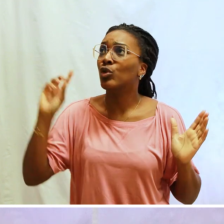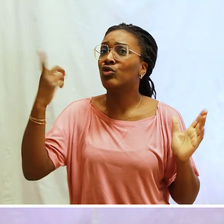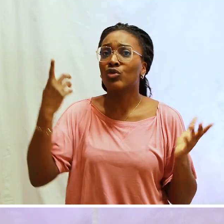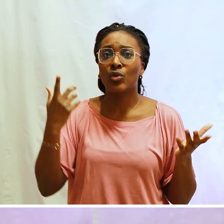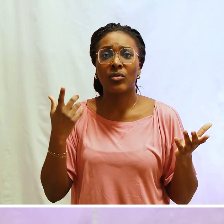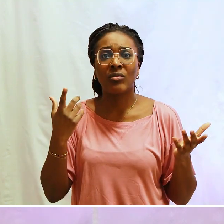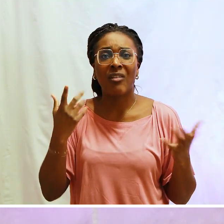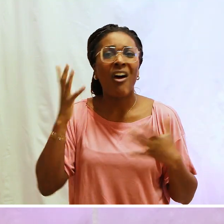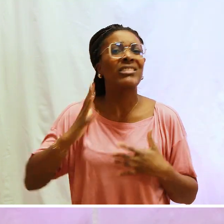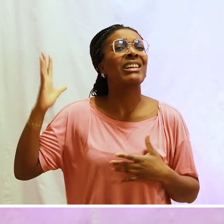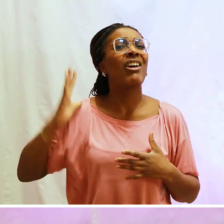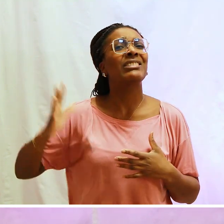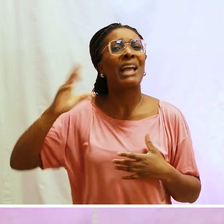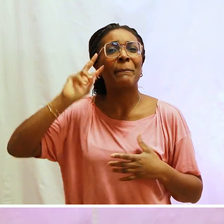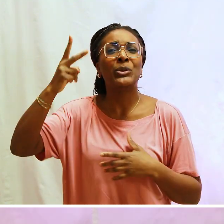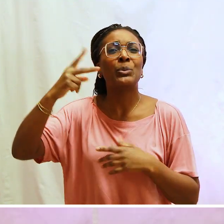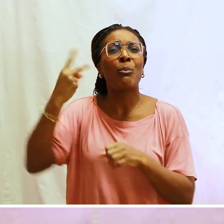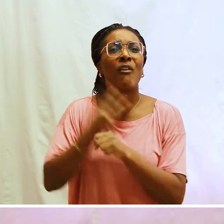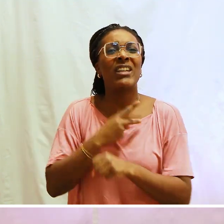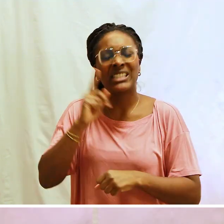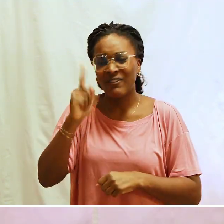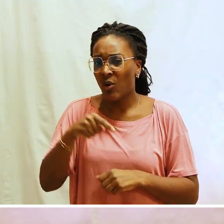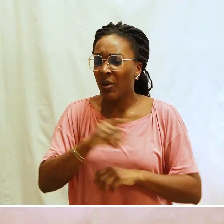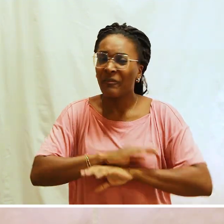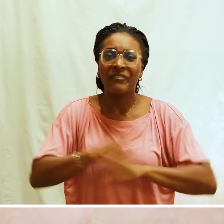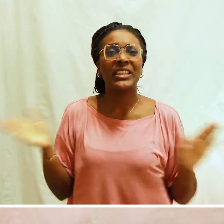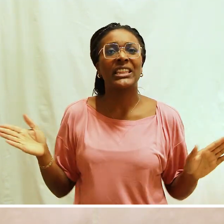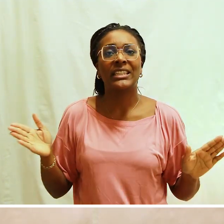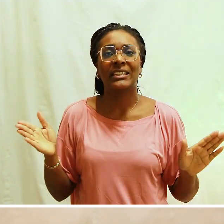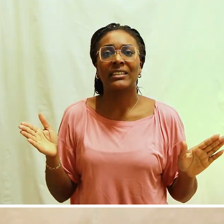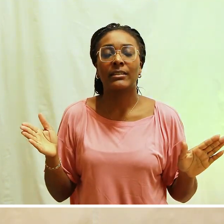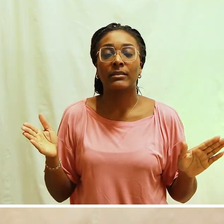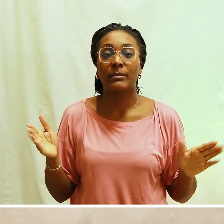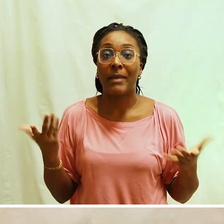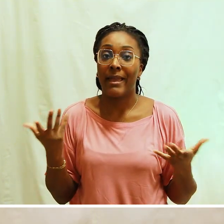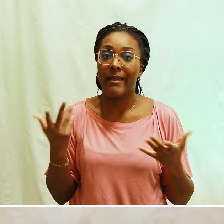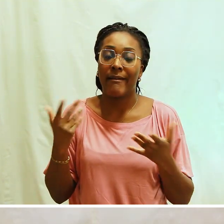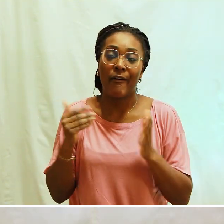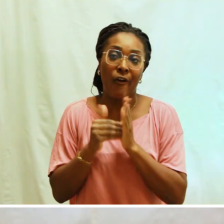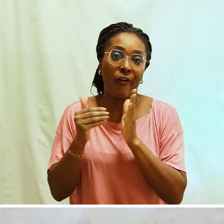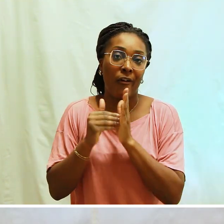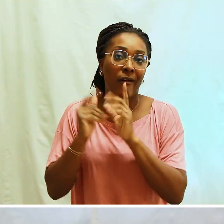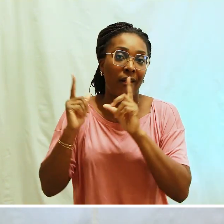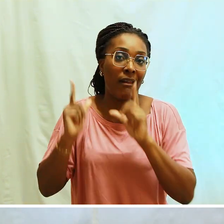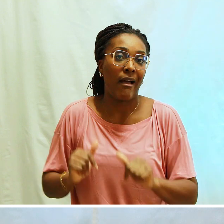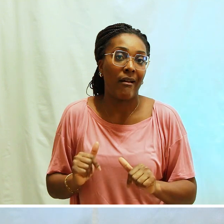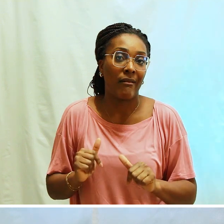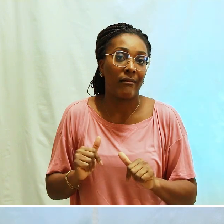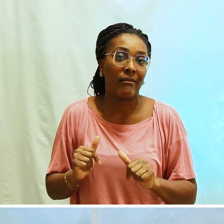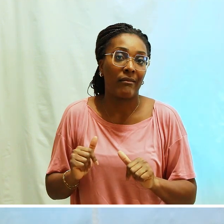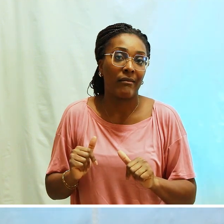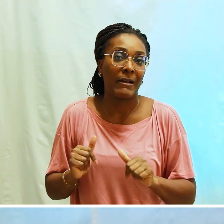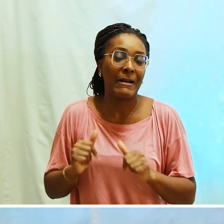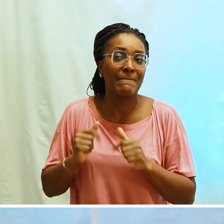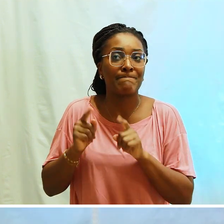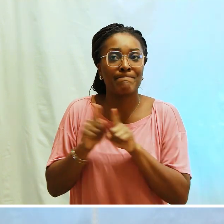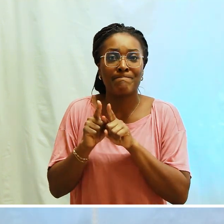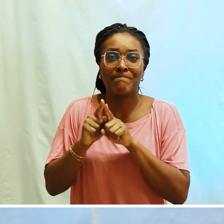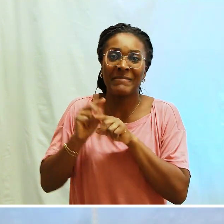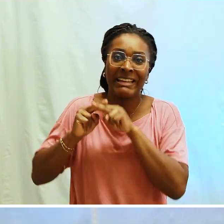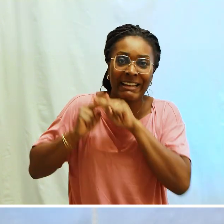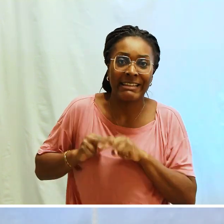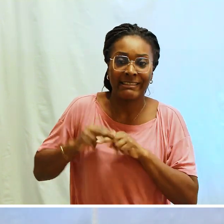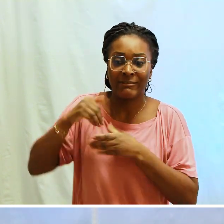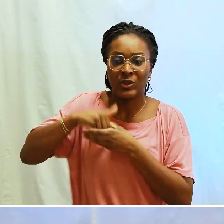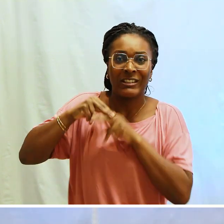de vieilles habitudes issues de cette vieille nature qui leur reste. Et en fait, Paul leur dit, c'est ça